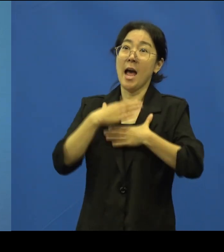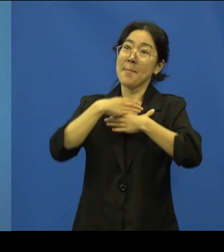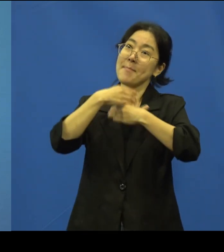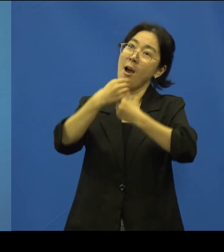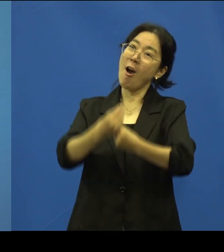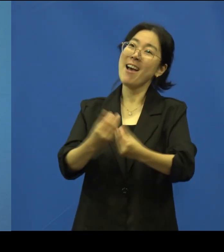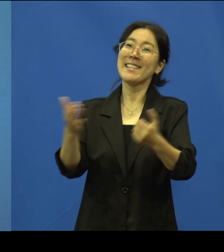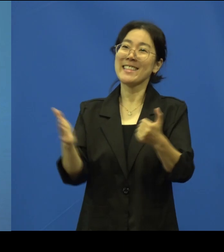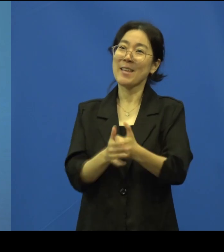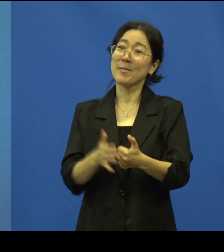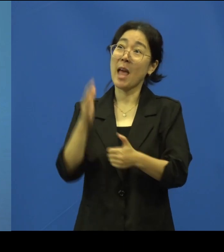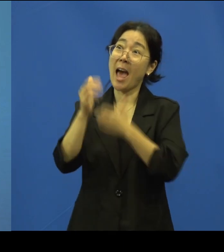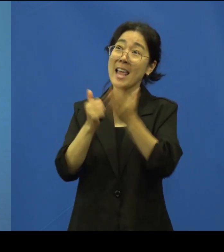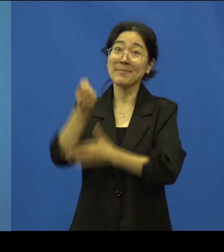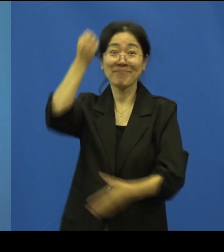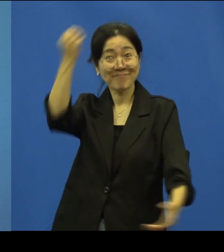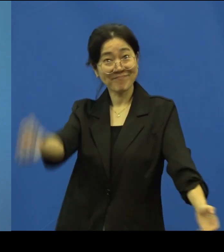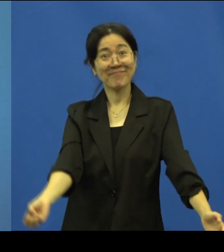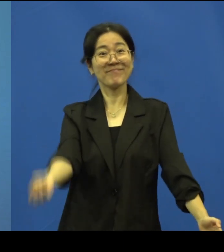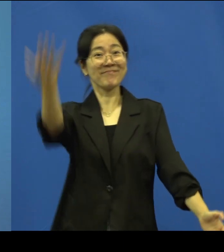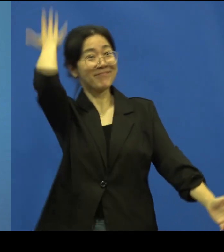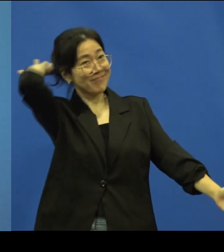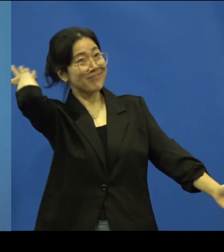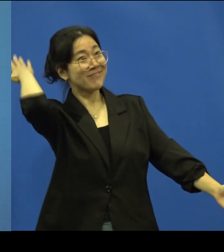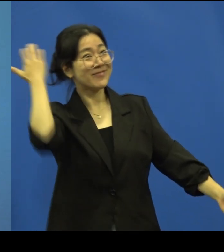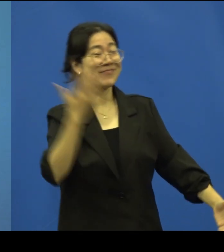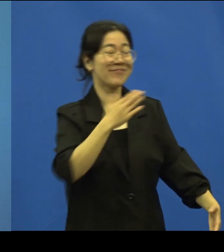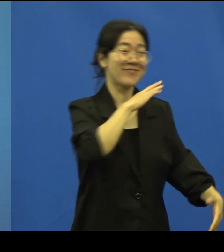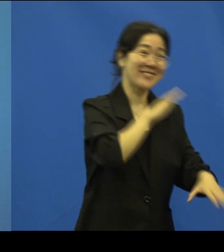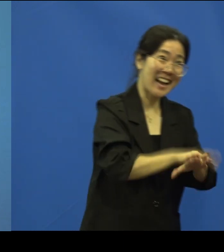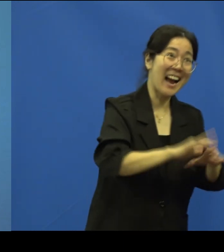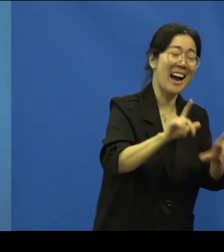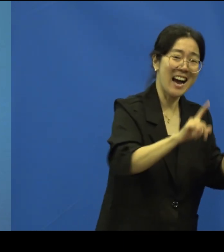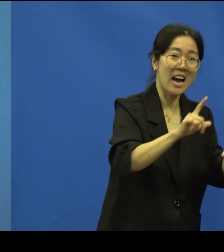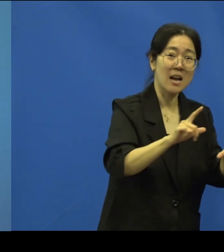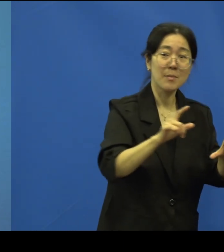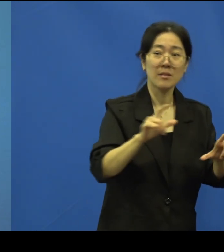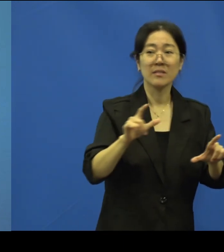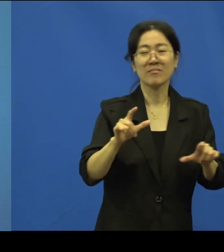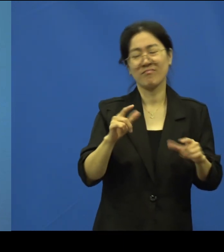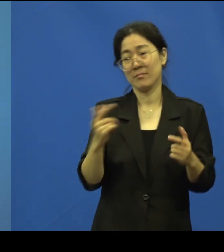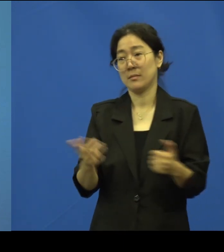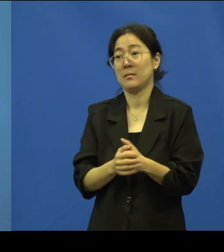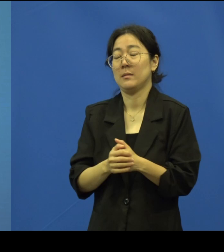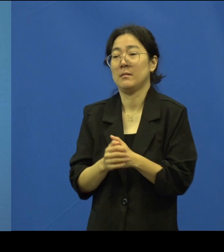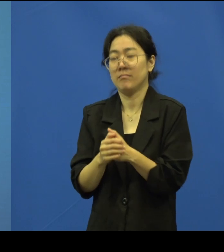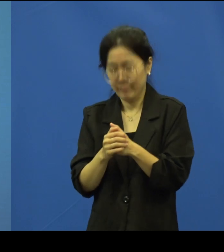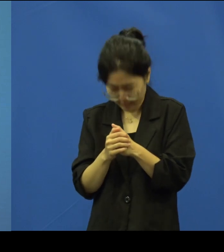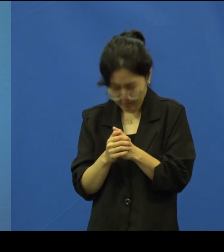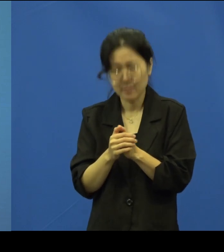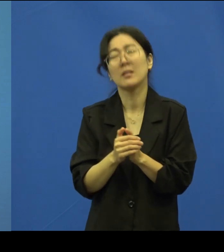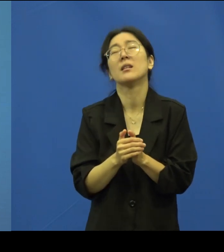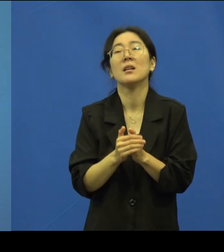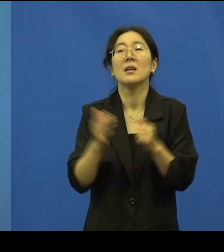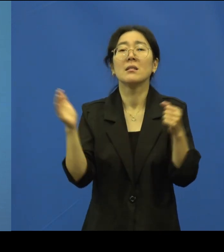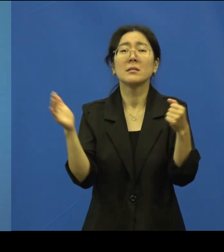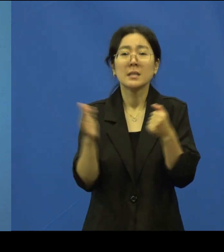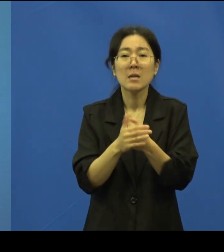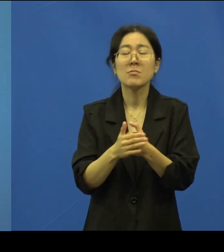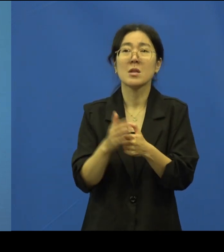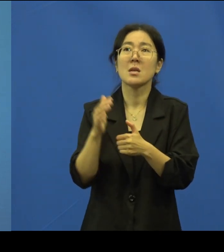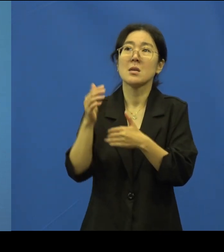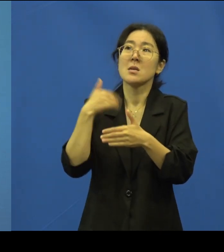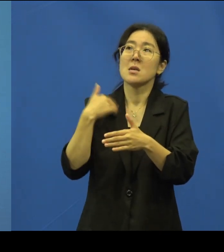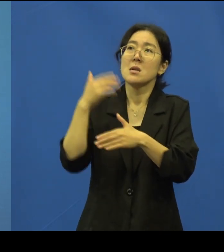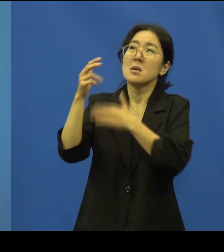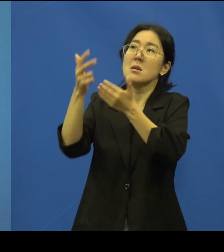열심히, 우리 하나님만이 평화의 주인이시고 축복의 주님이시라는 것을 믿고 더